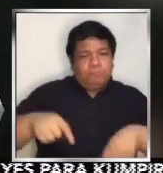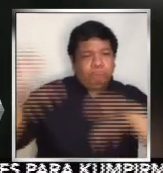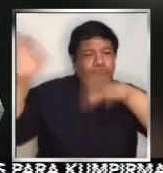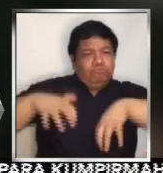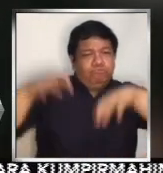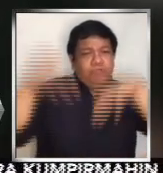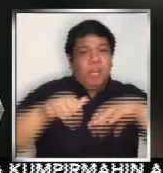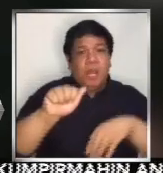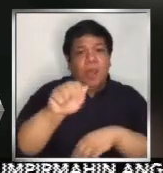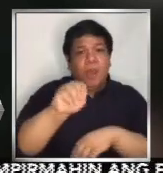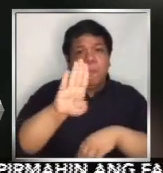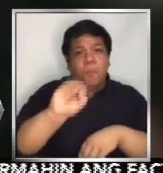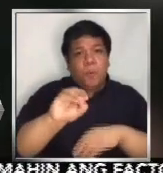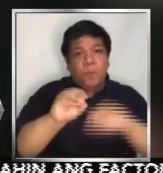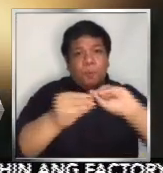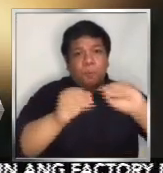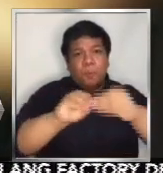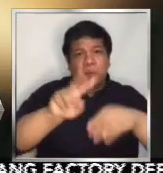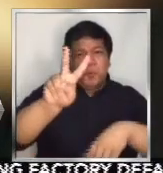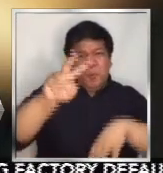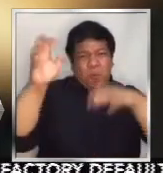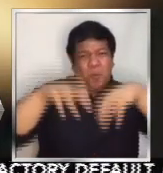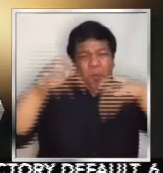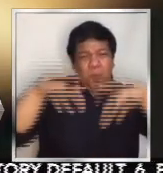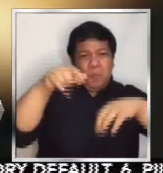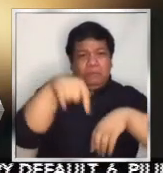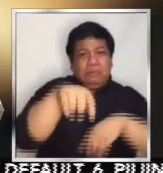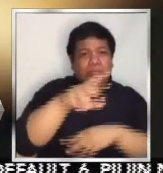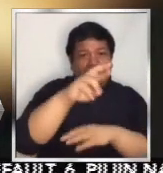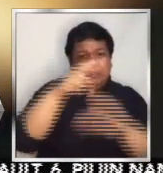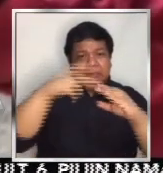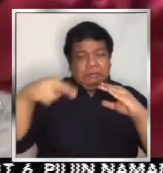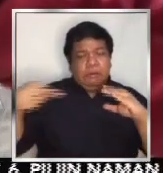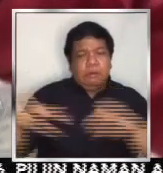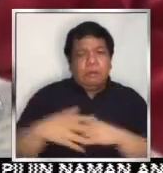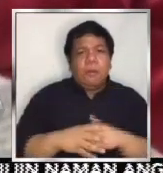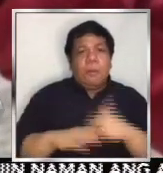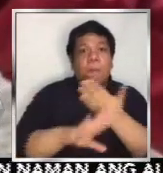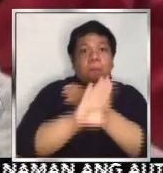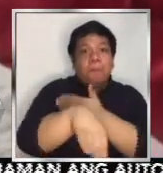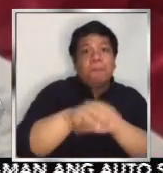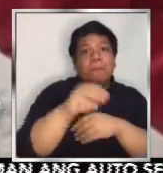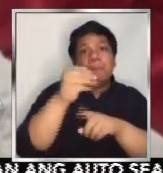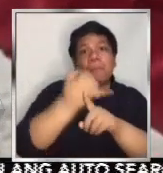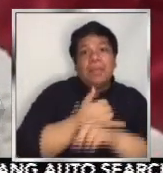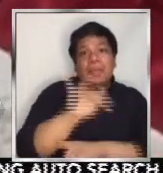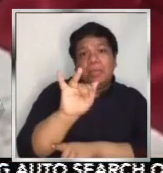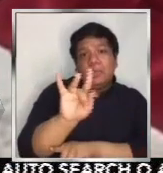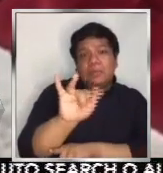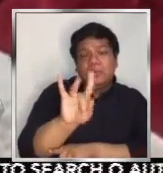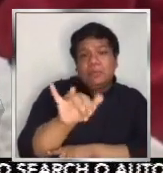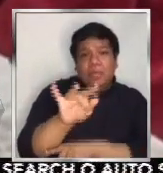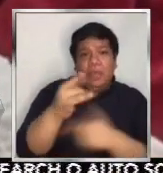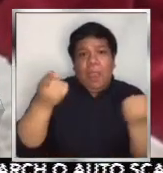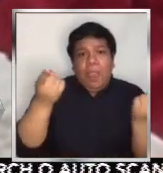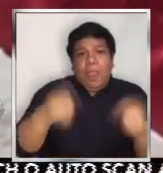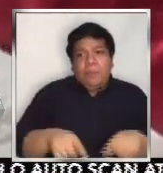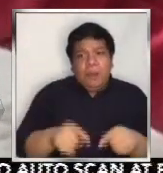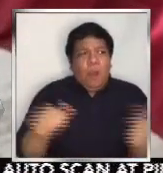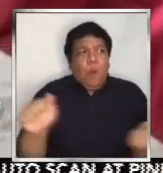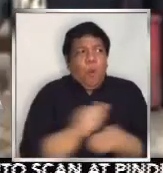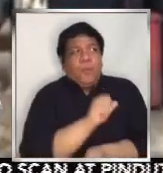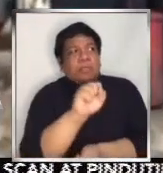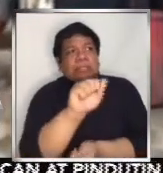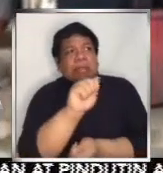2 sa Rizal, kaya pinauwi sila. Bumalik sila ng May 18, pero dahil naubusan ng SAC form ay wala na naman silang